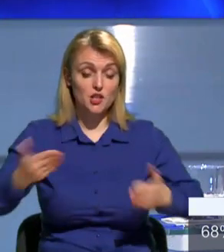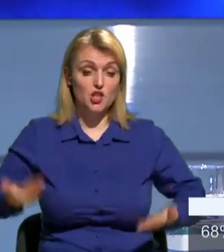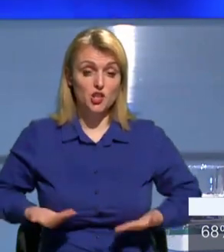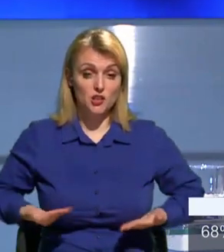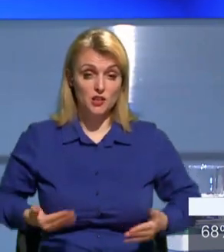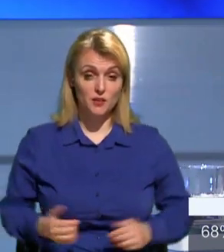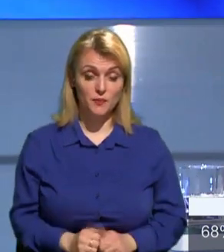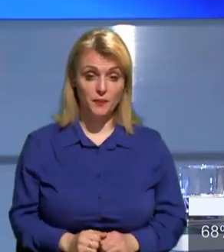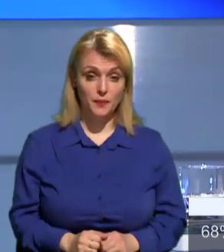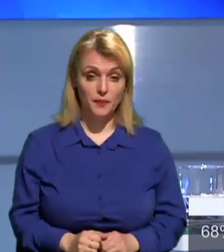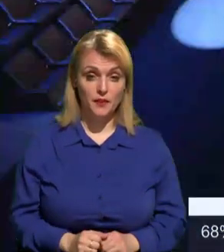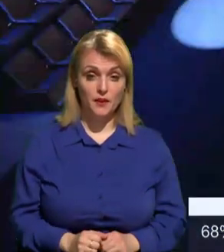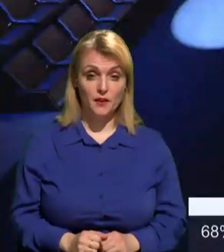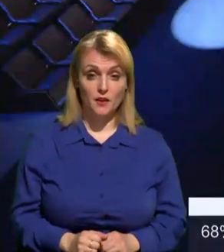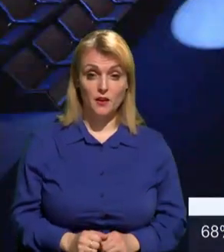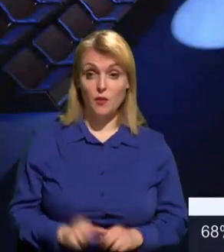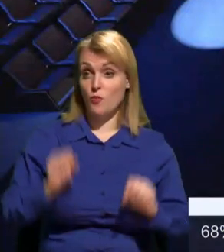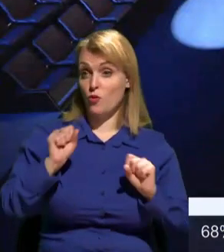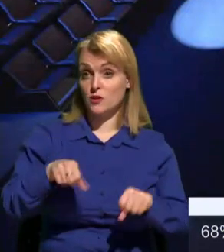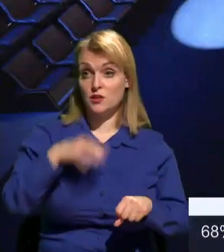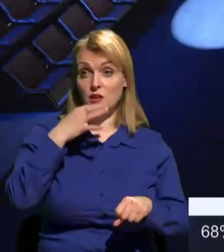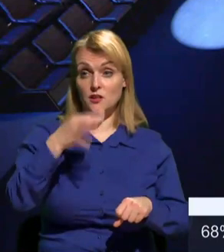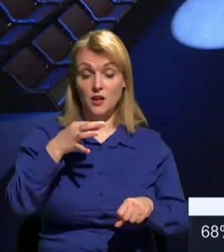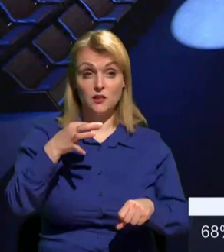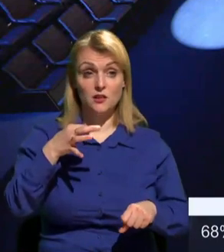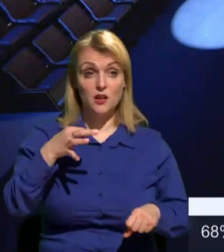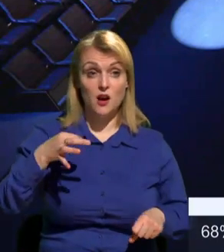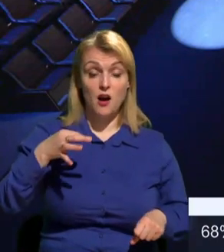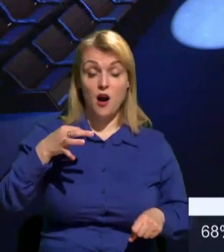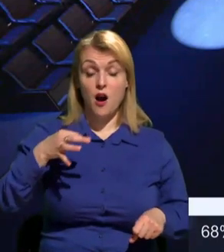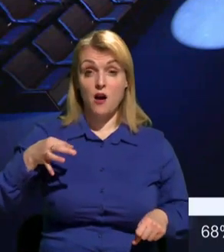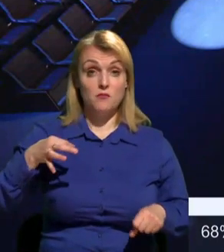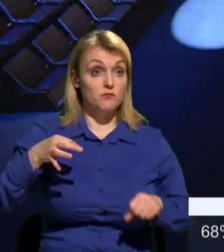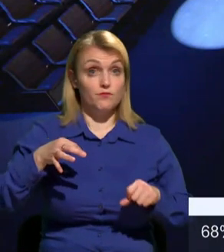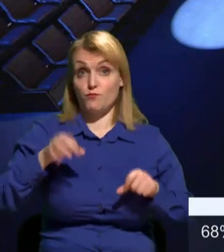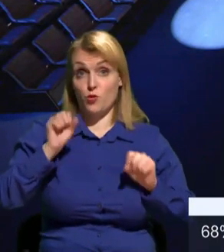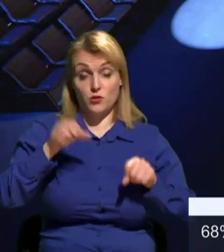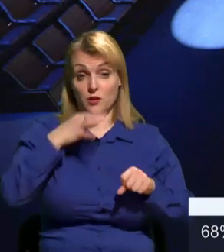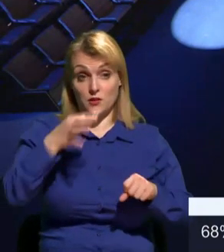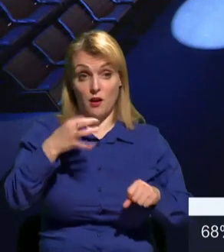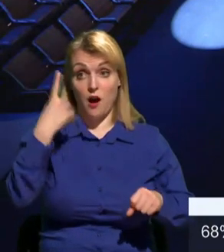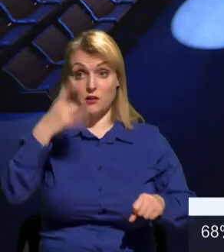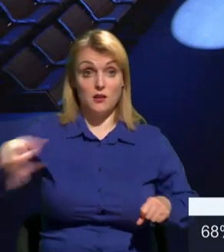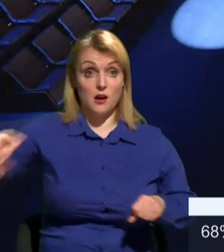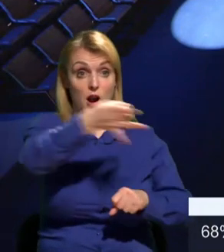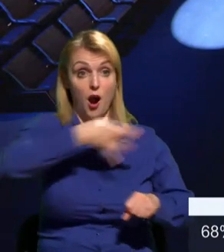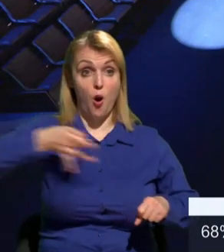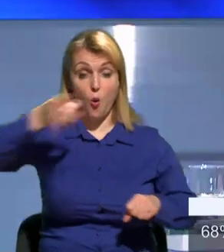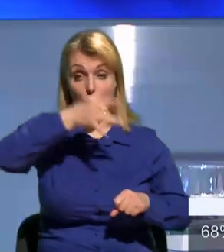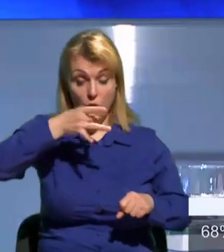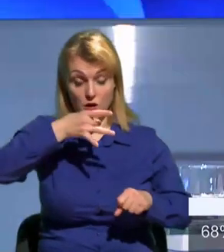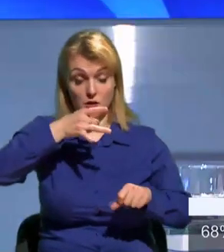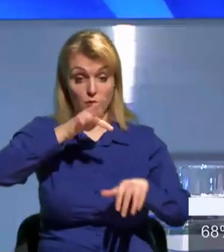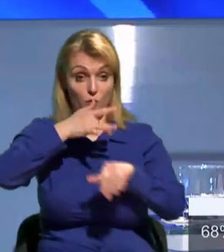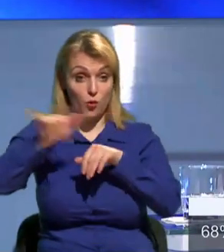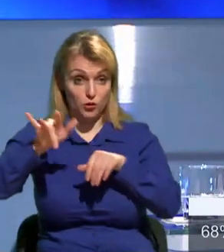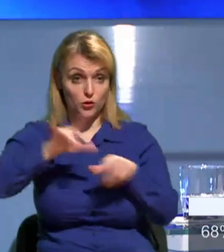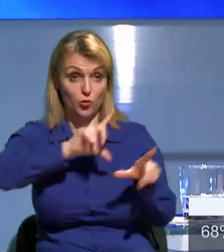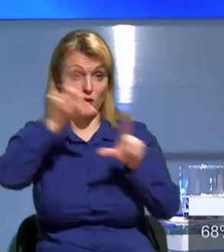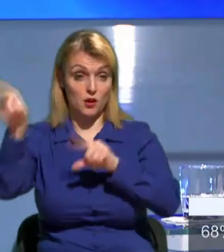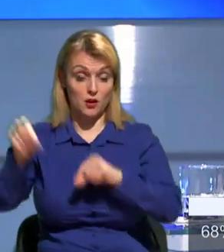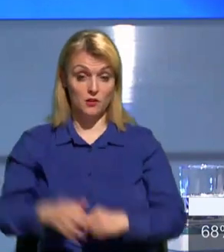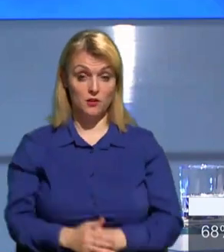are 99.000. Adică, practic, un raion întreg a plecat complet din Republica Moldova. Uitați-vă cifrele care le dau autoritățile